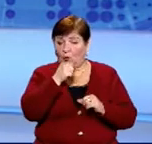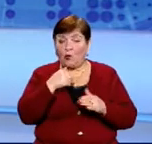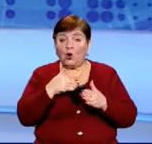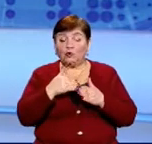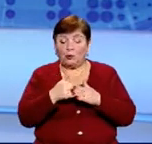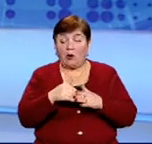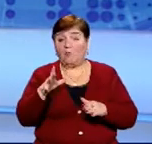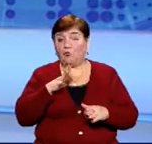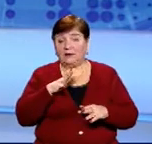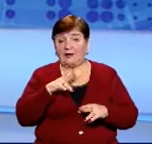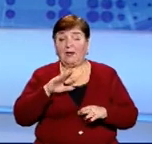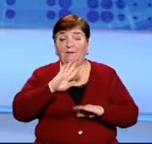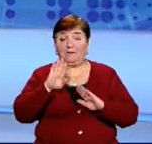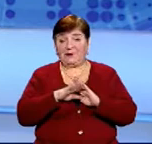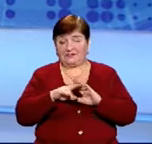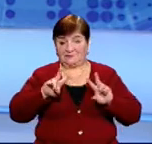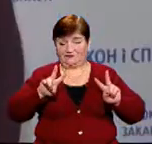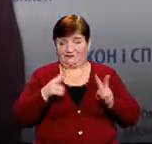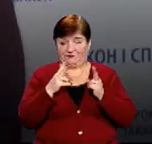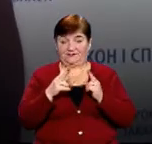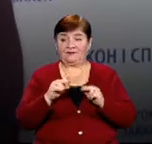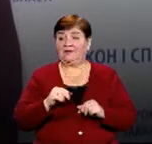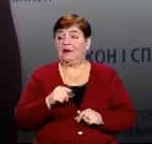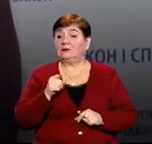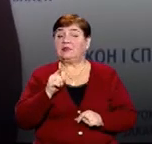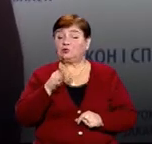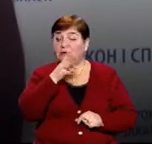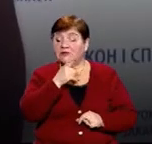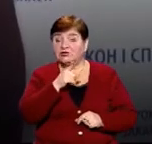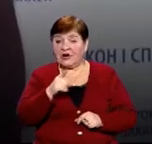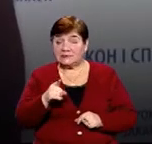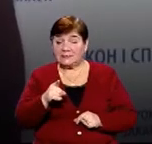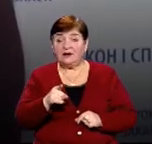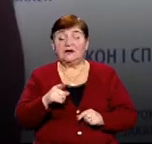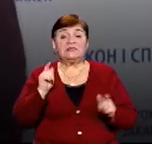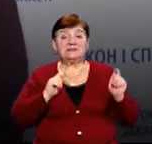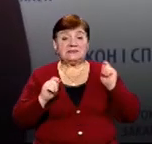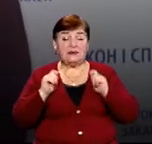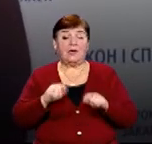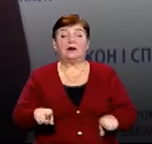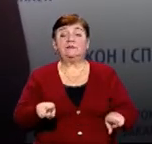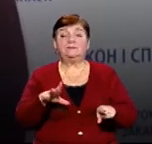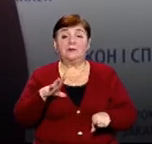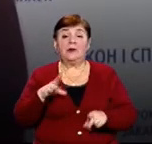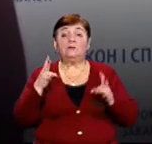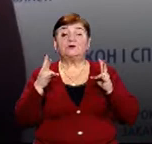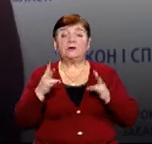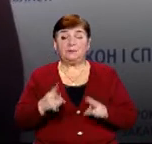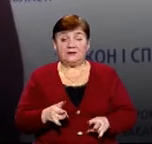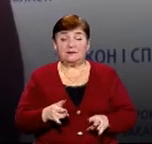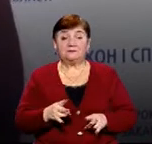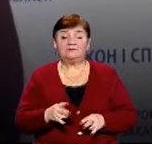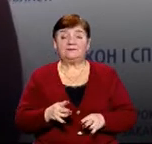вони перебували під вартою. На той час, після тривалого застілля, вони потерпілі міцно